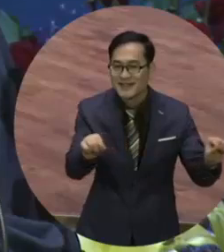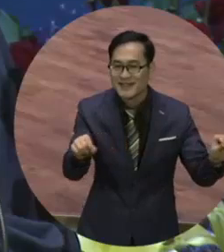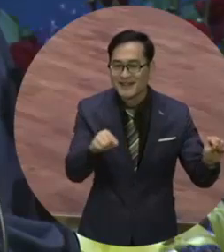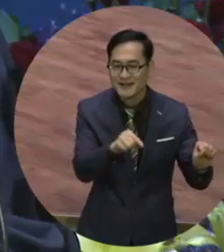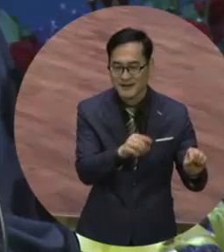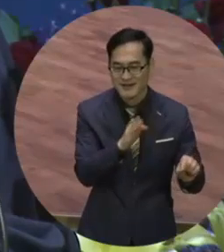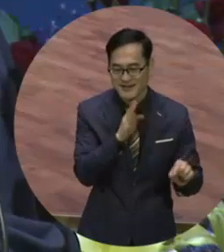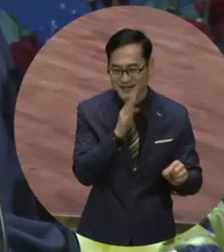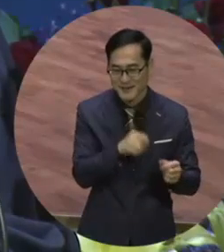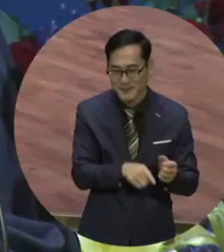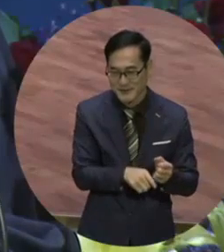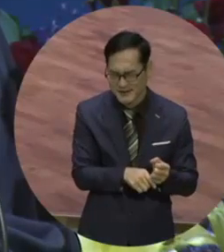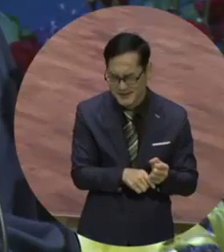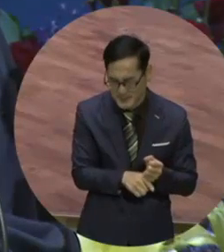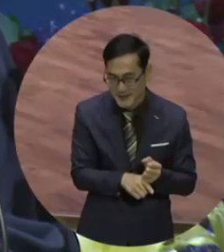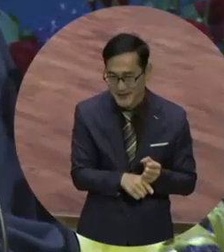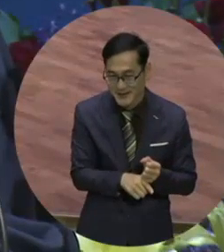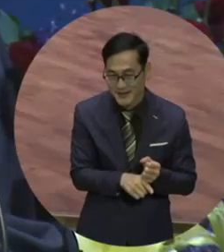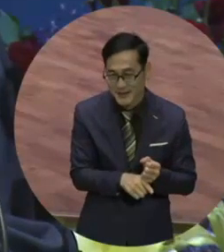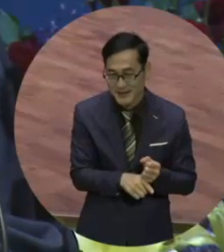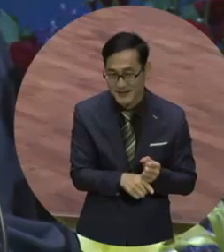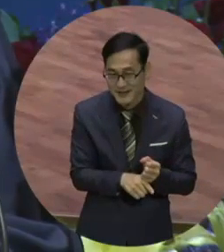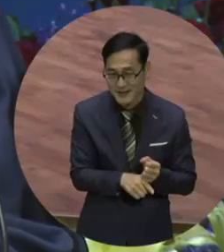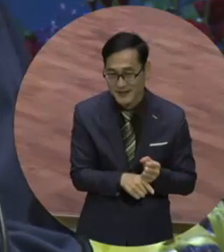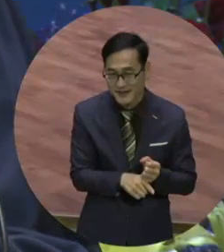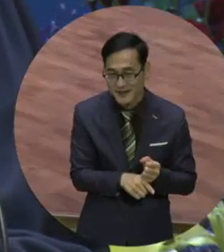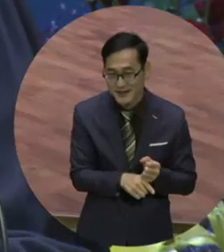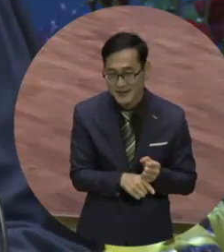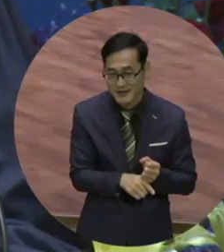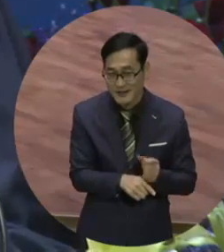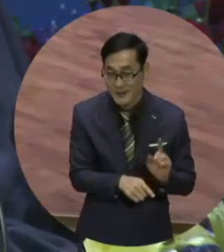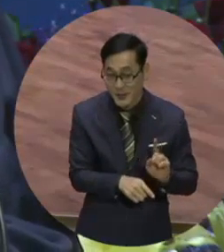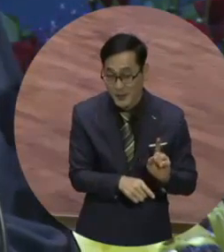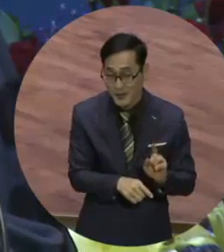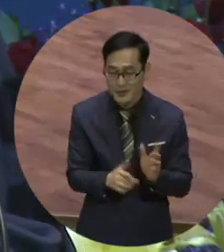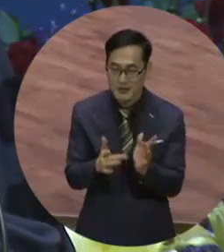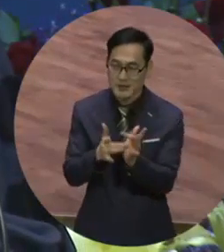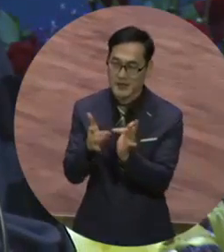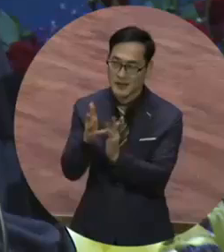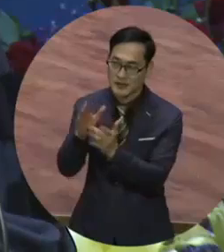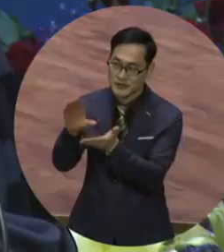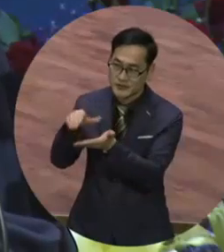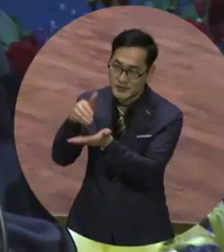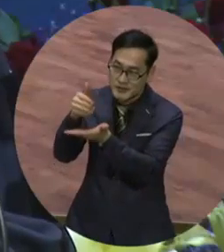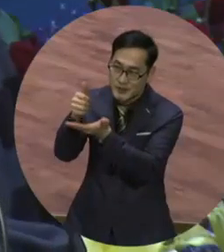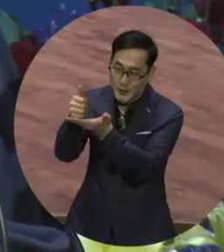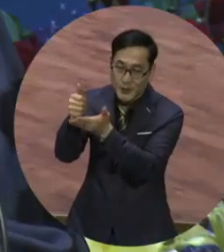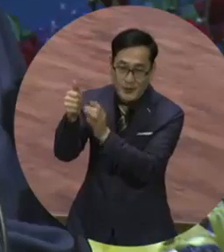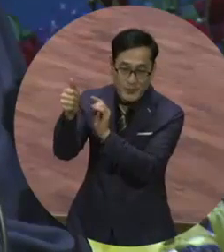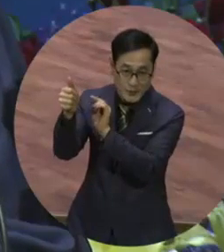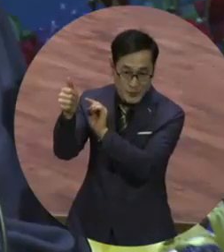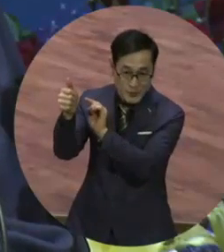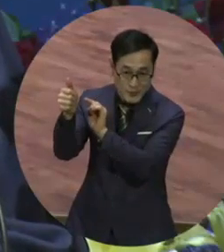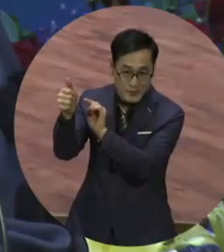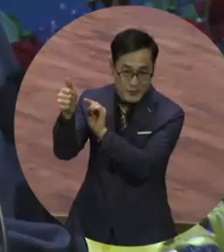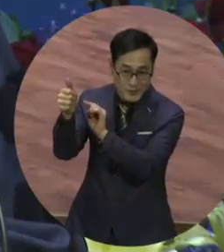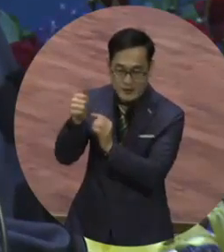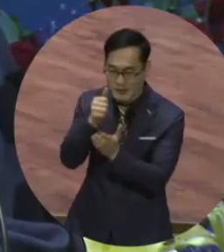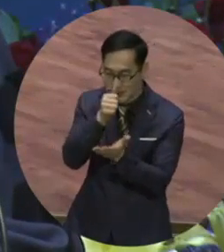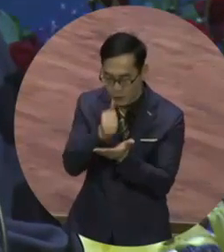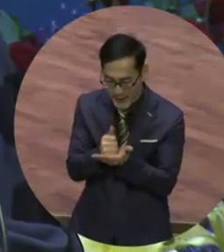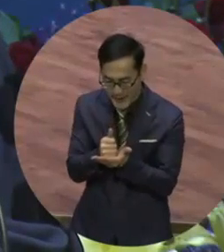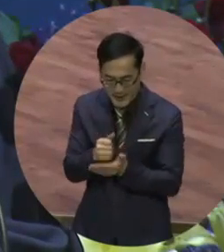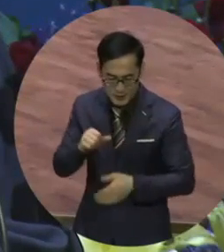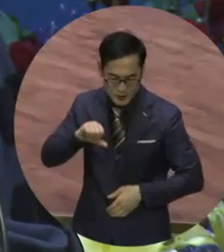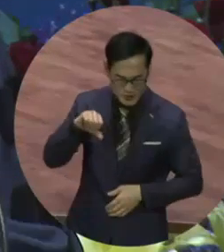성찬의 의미, 이 성찬 이것도 마찬가지예요. 예수 그리스도를 통해서 죄와